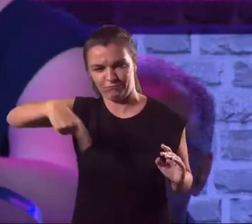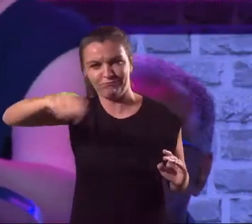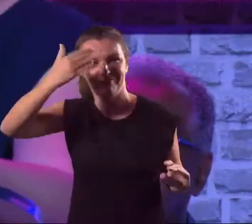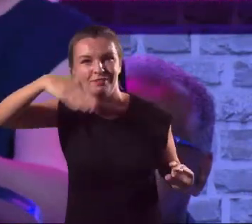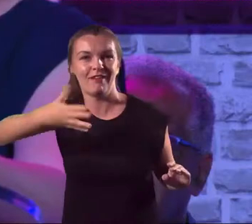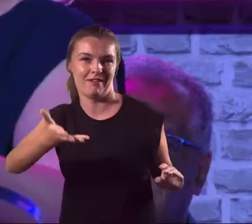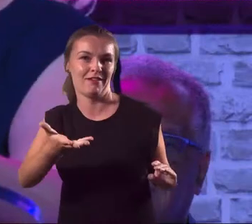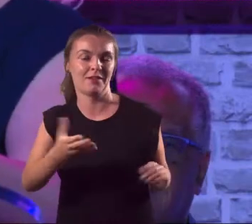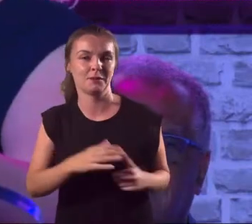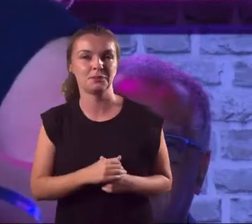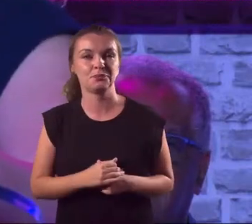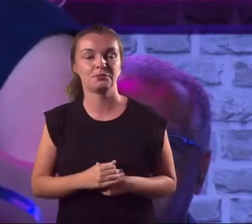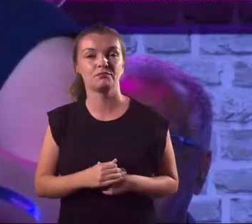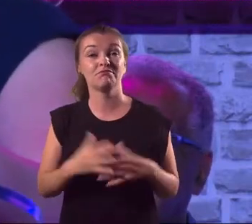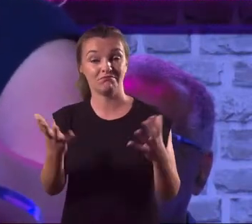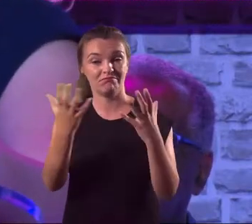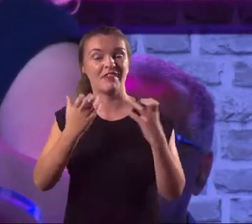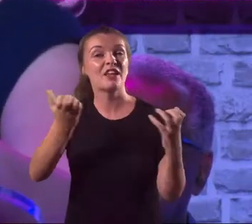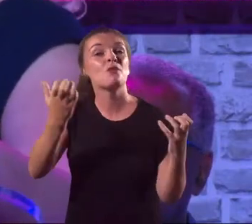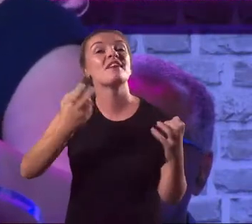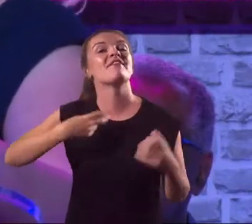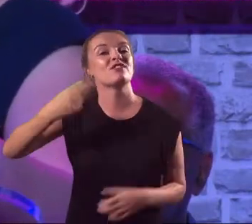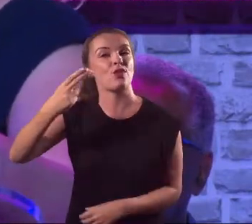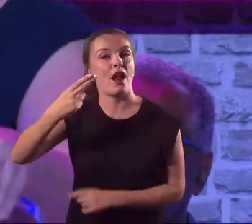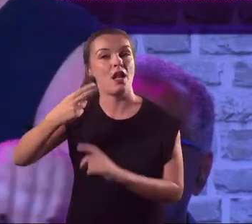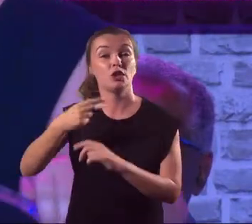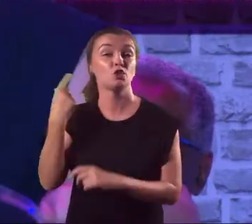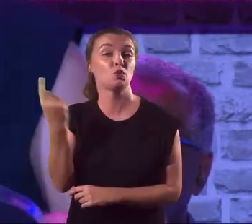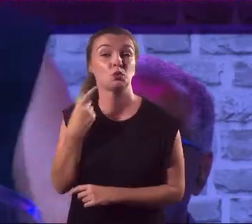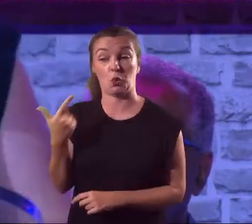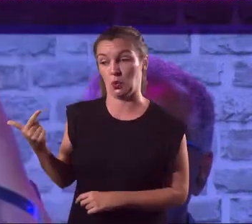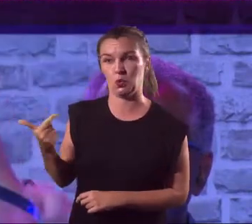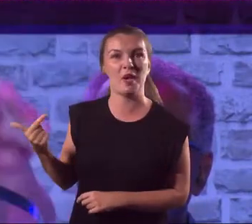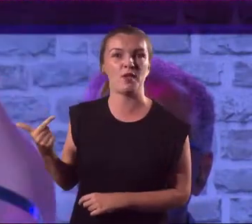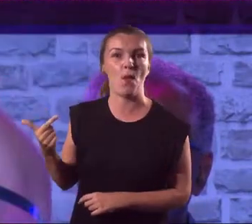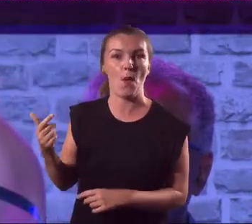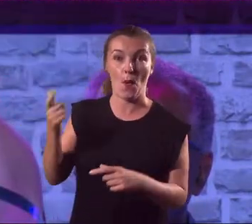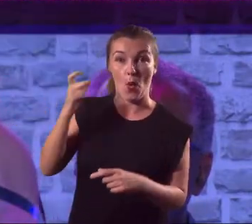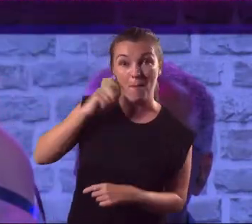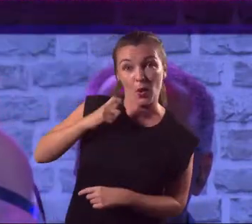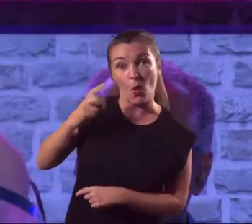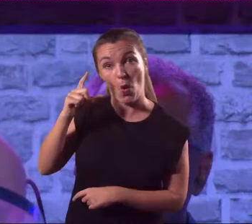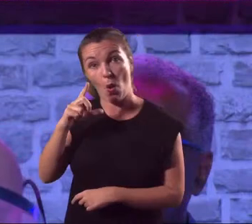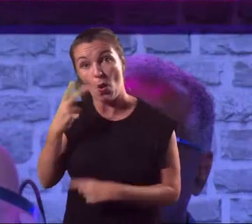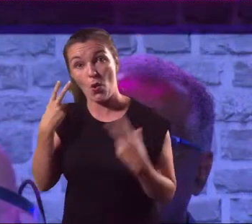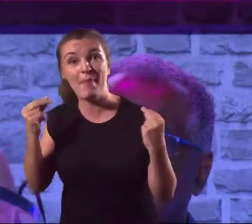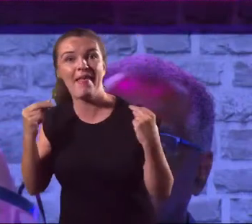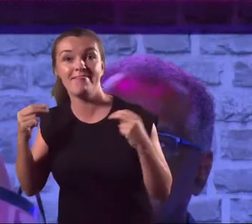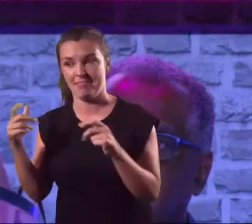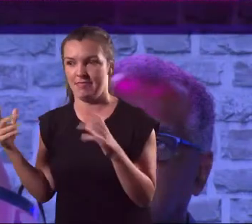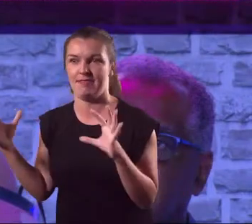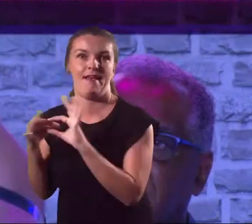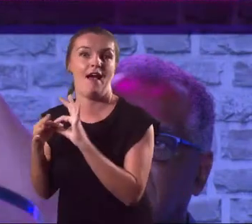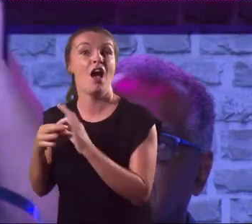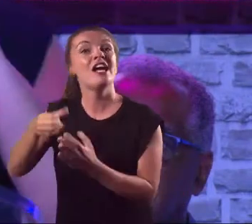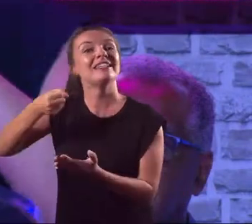De même, à l'Assemblée nationale, ils votent toujours ensemble. Par exemple, ils votent contre l'augmentation du salaire